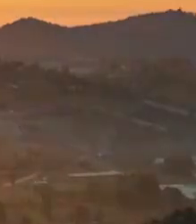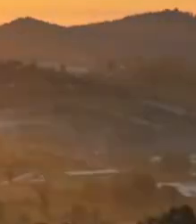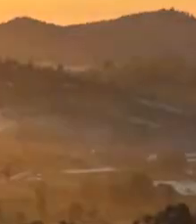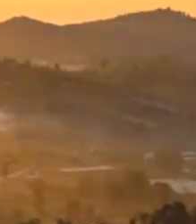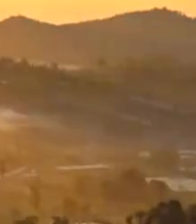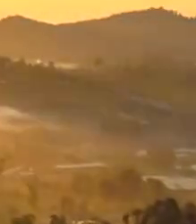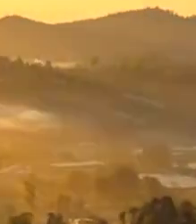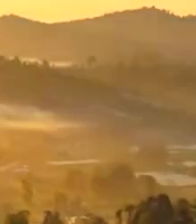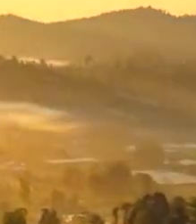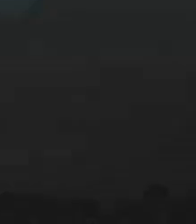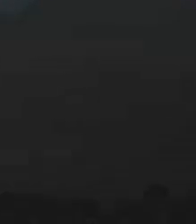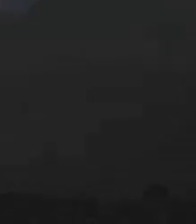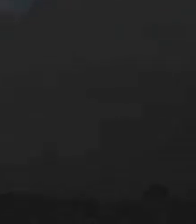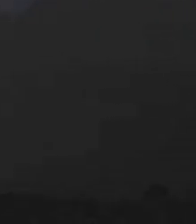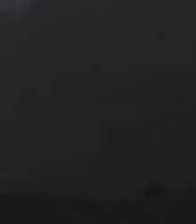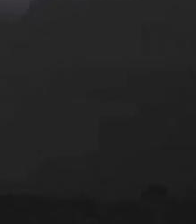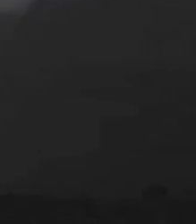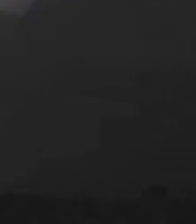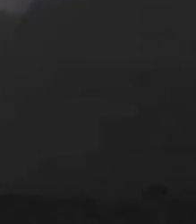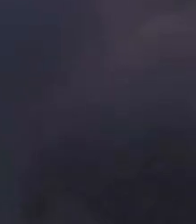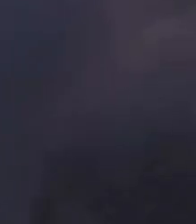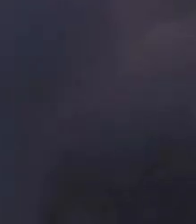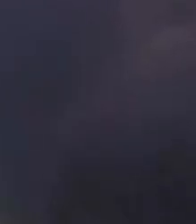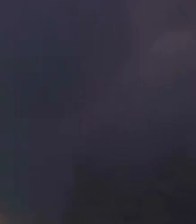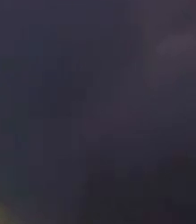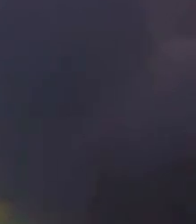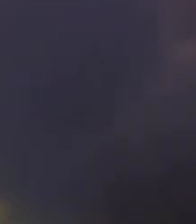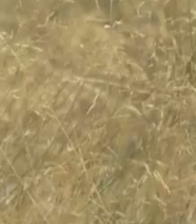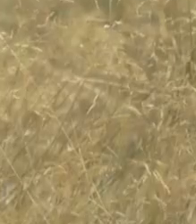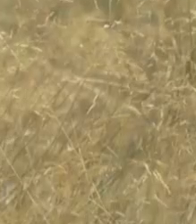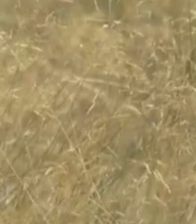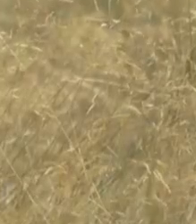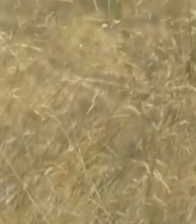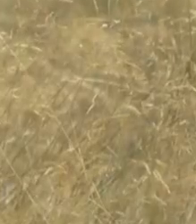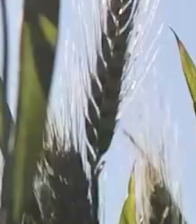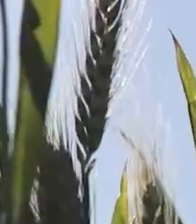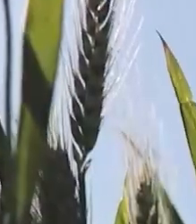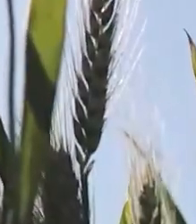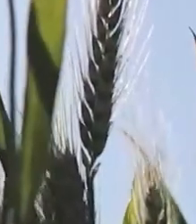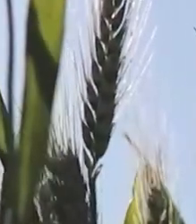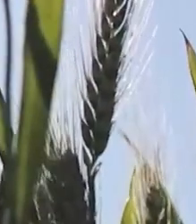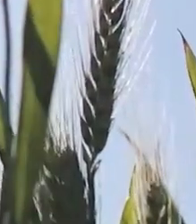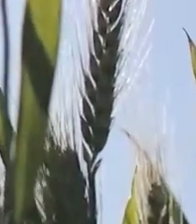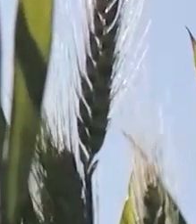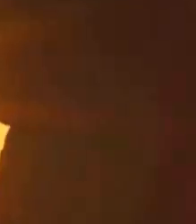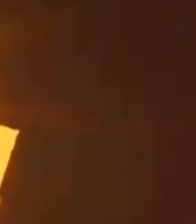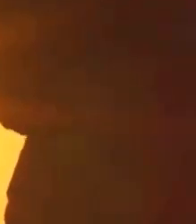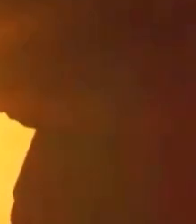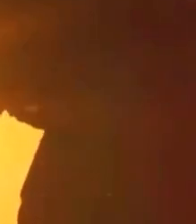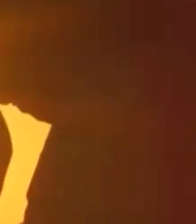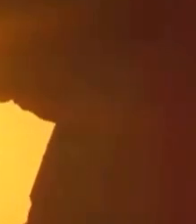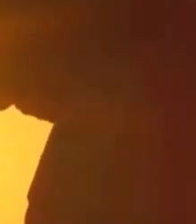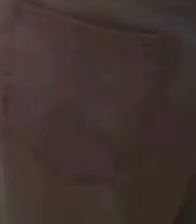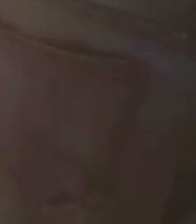Στον Όμιλο Ελληνικά Πετρέλαια, μέσα από την επένδυση σε ένα αναπτυσσόμενο χαρτοφυλάκιο στον κλάδο των ανανεώσιμων πηγών